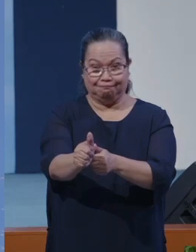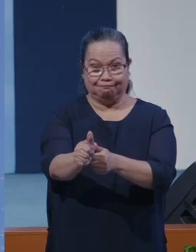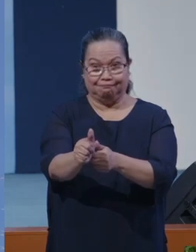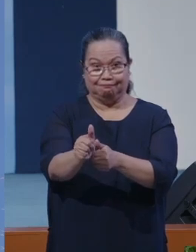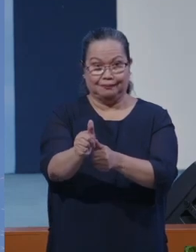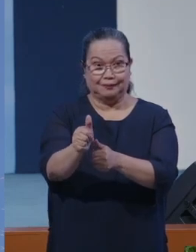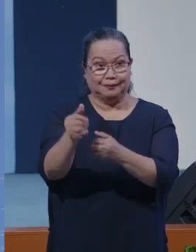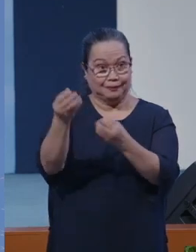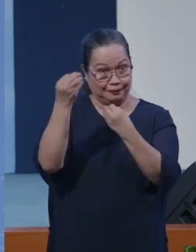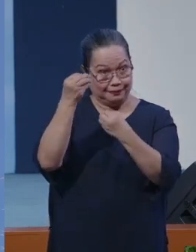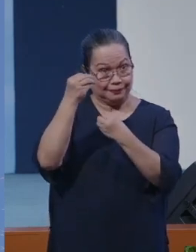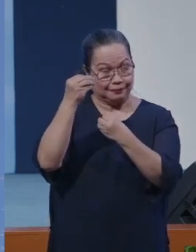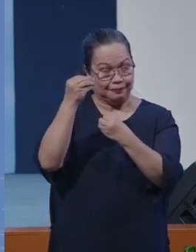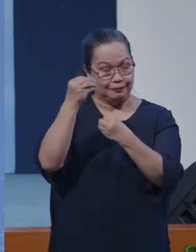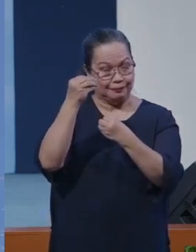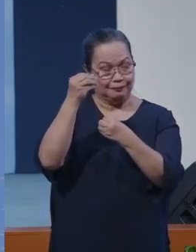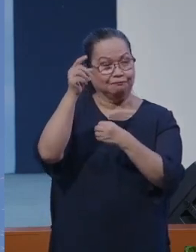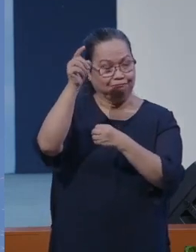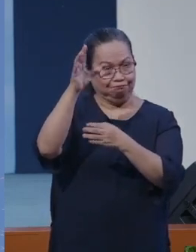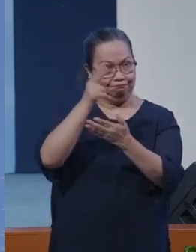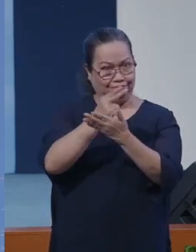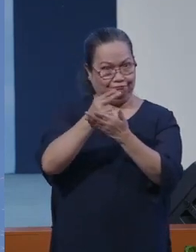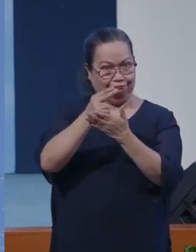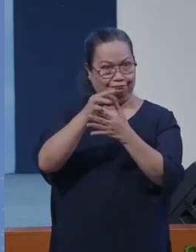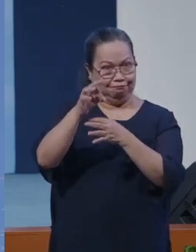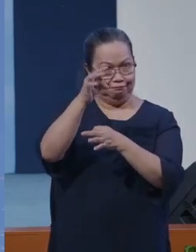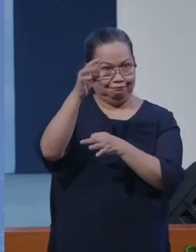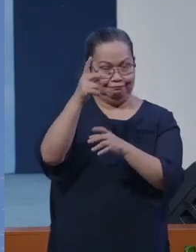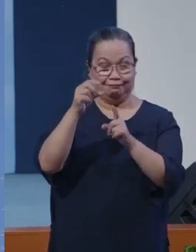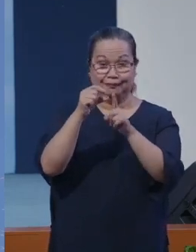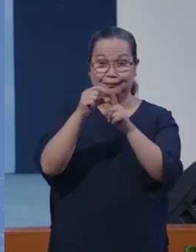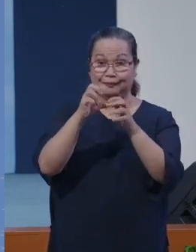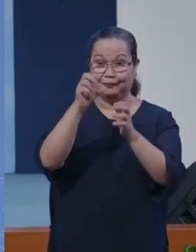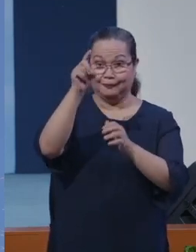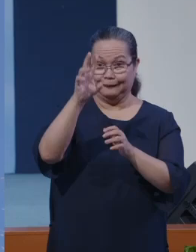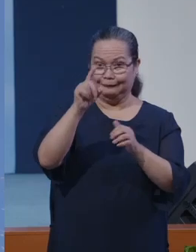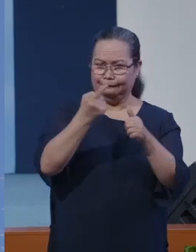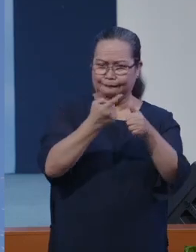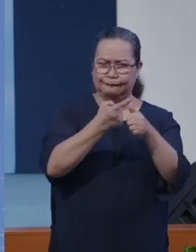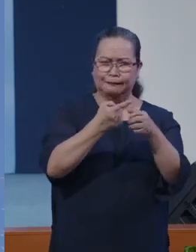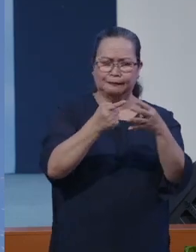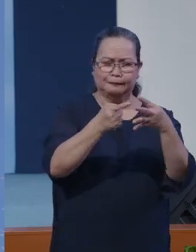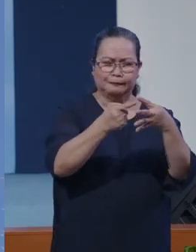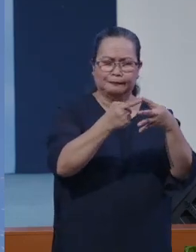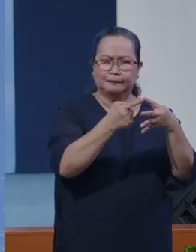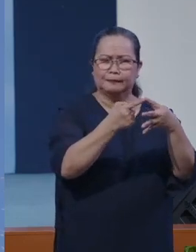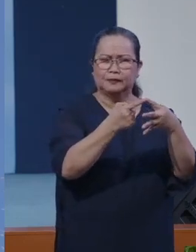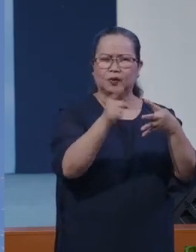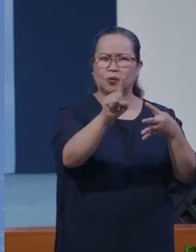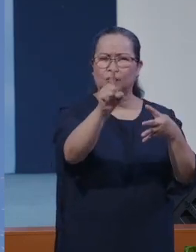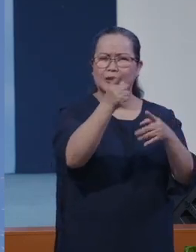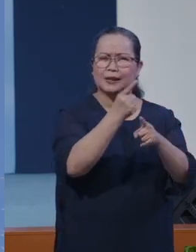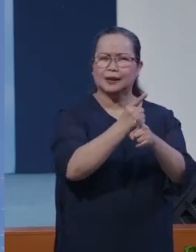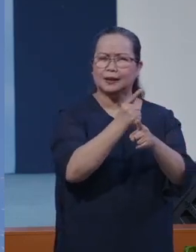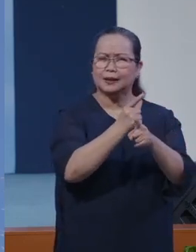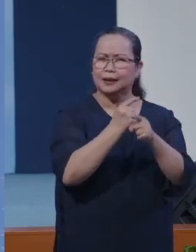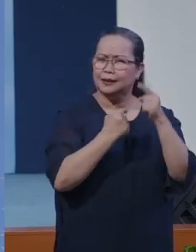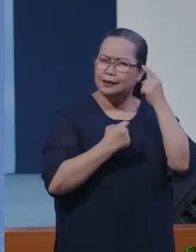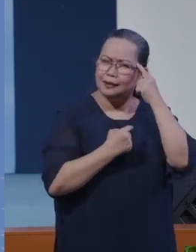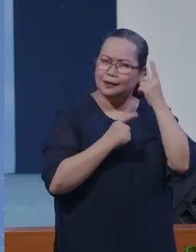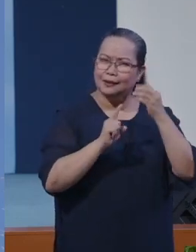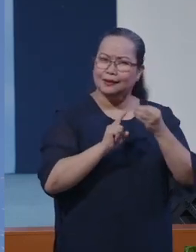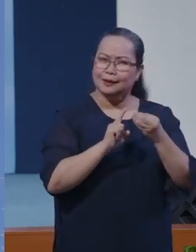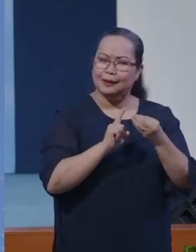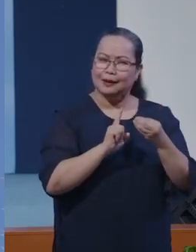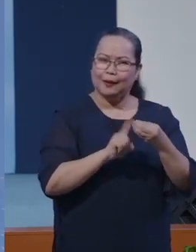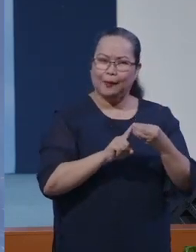paggagabay sa atin ng Diwang Banal at mula sa kanyang salita. Una, ano ba ang tamang kaisipan tungkol